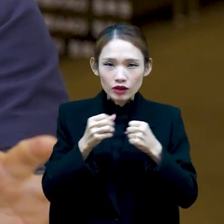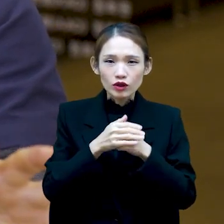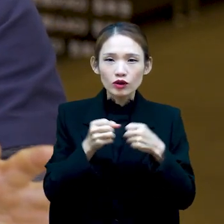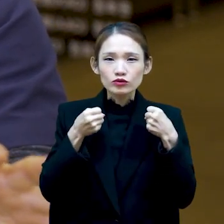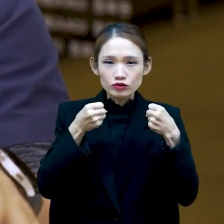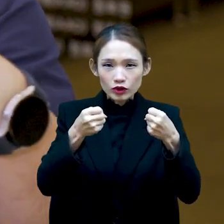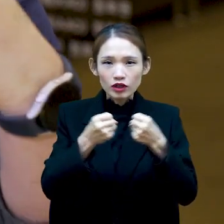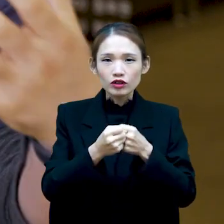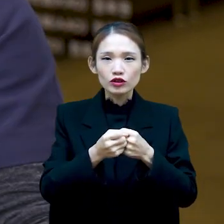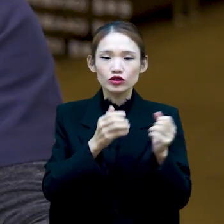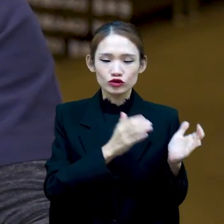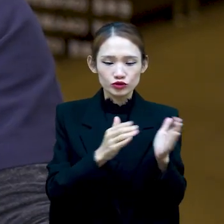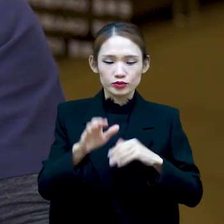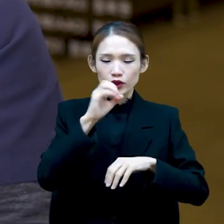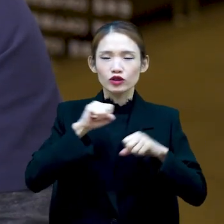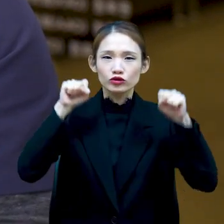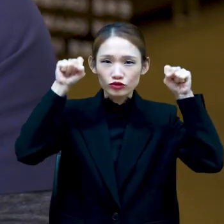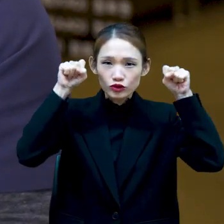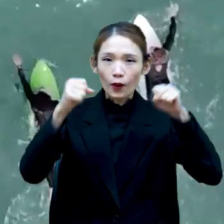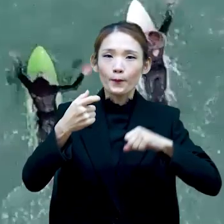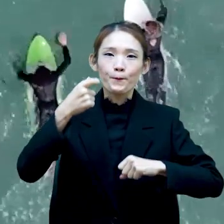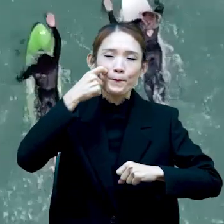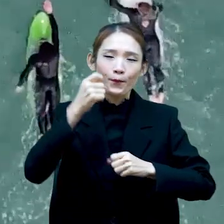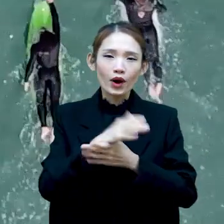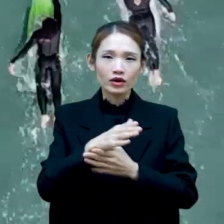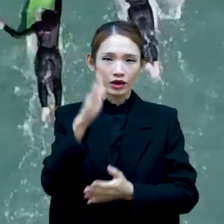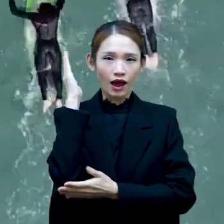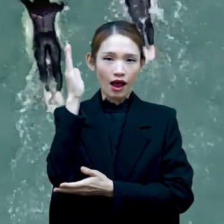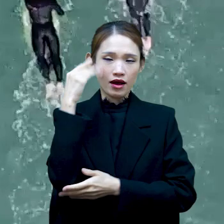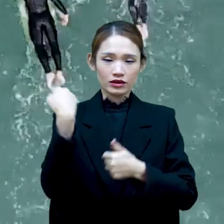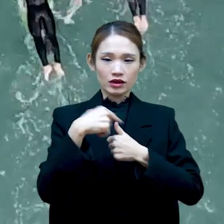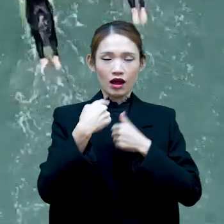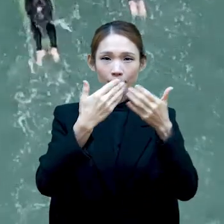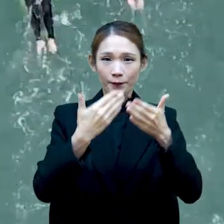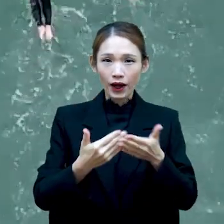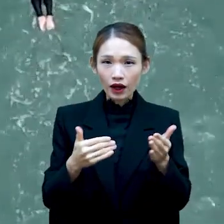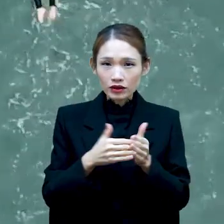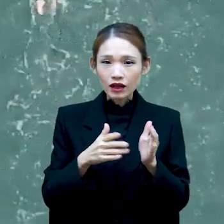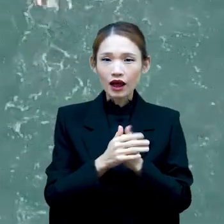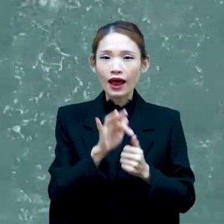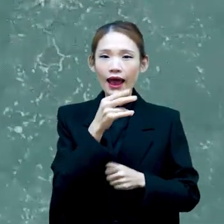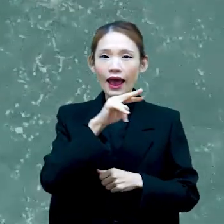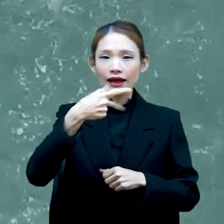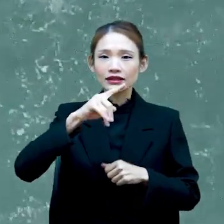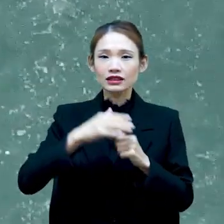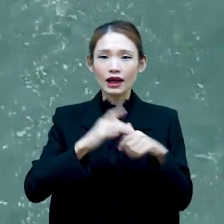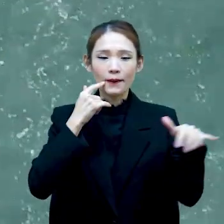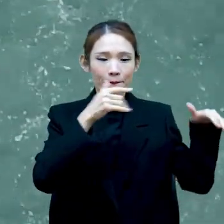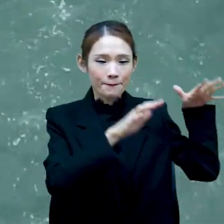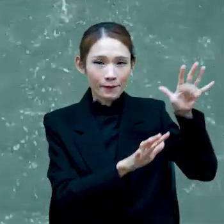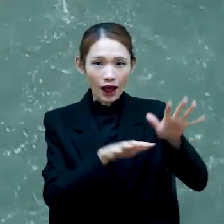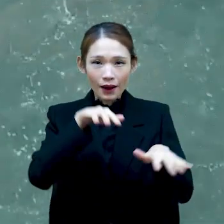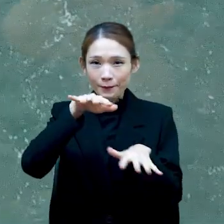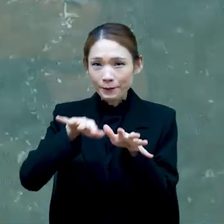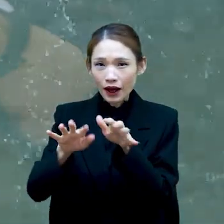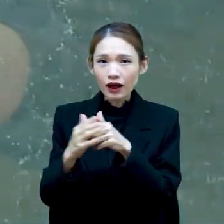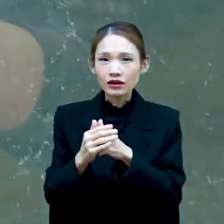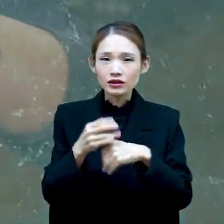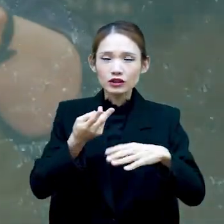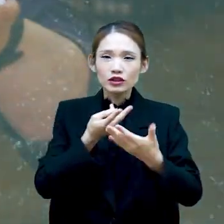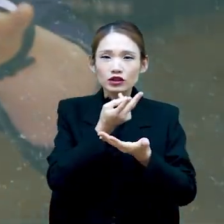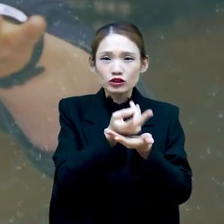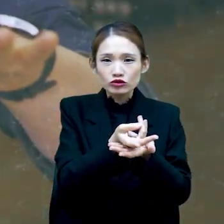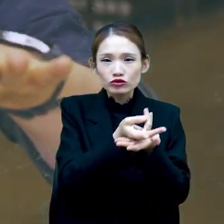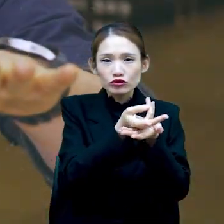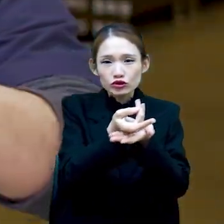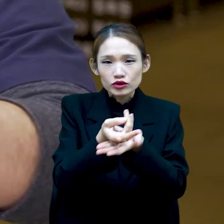제대로 못하고 바로 강습을 받게 됐는데, 서핑을 할 때 보면은 패들링이라 그래서 이제 파도가 오기 전까지